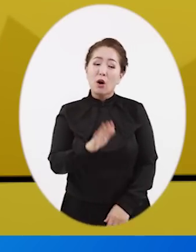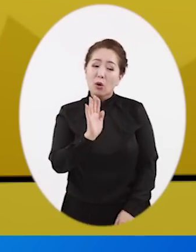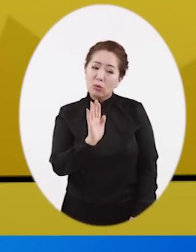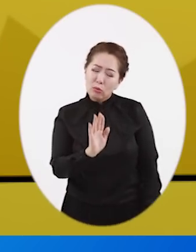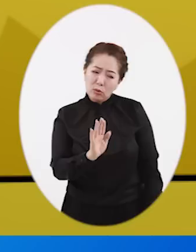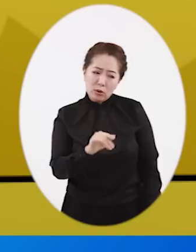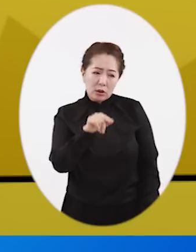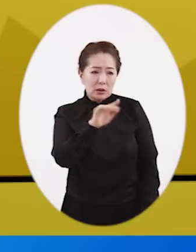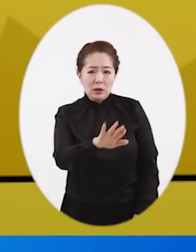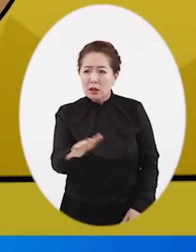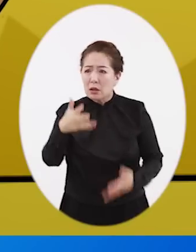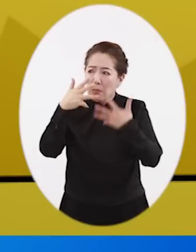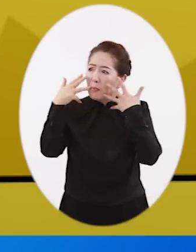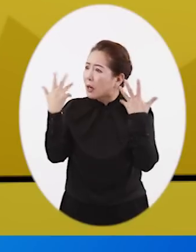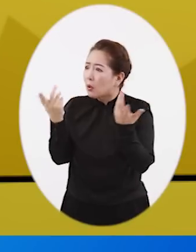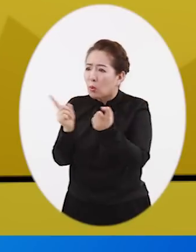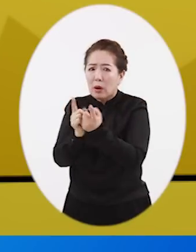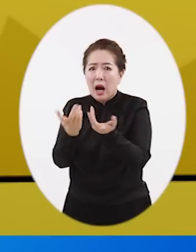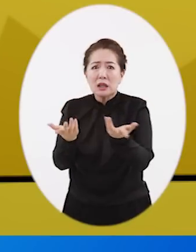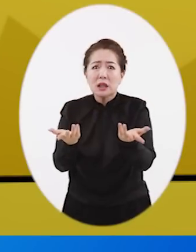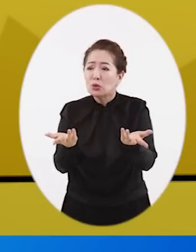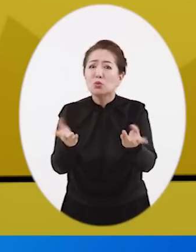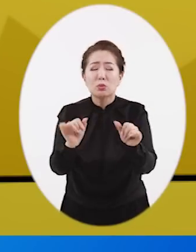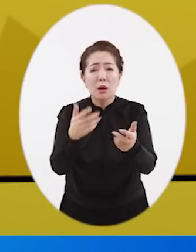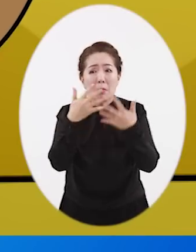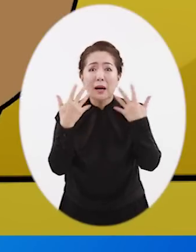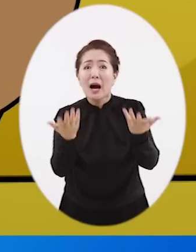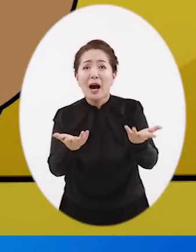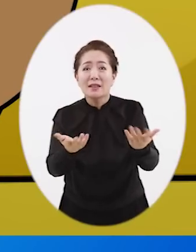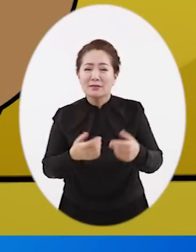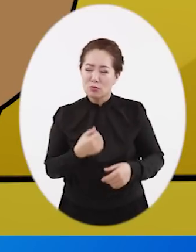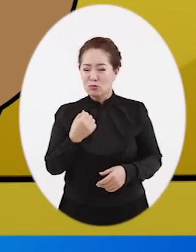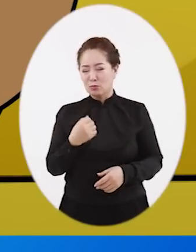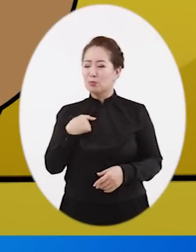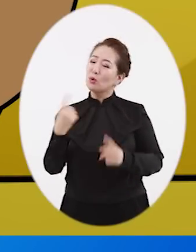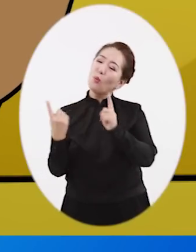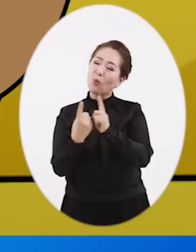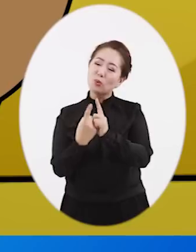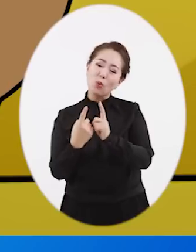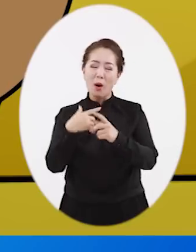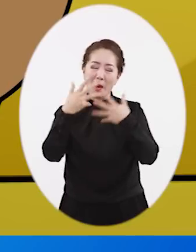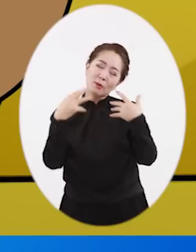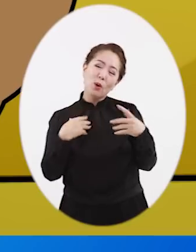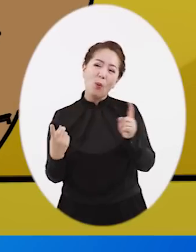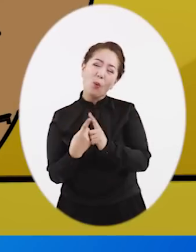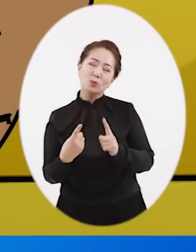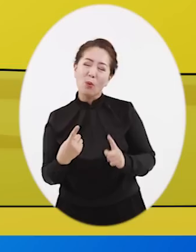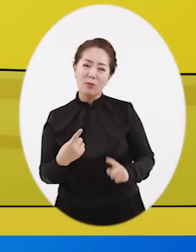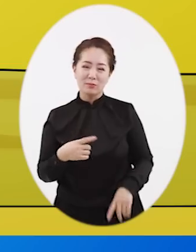Ой, нөгөө та нар нөгөө бартаага яаж уучраалсан бэ? Би нэг ганц хоёр үг солиотохгүй юу аа? Тэрнтэй ч